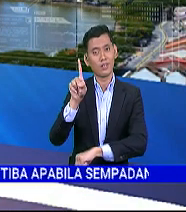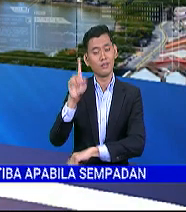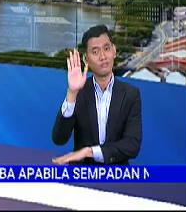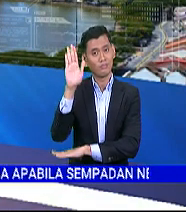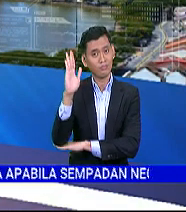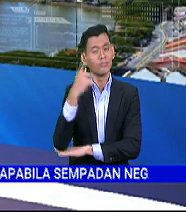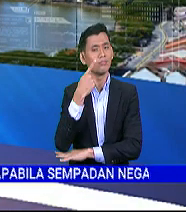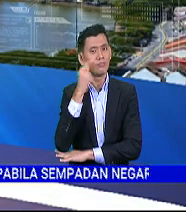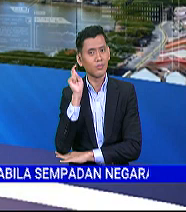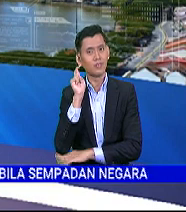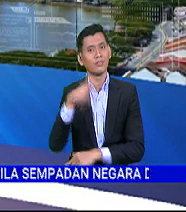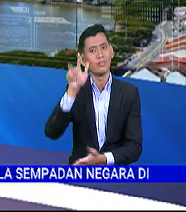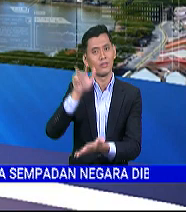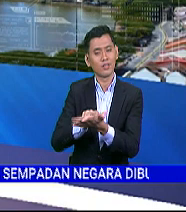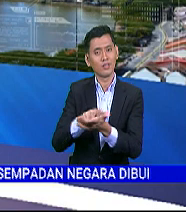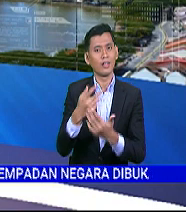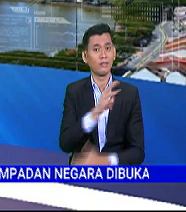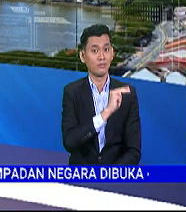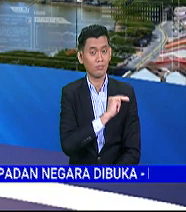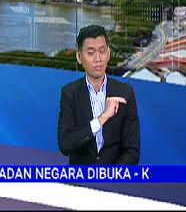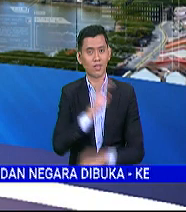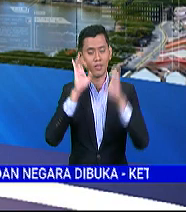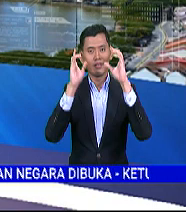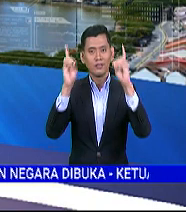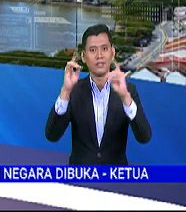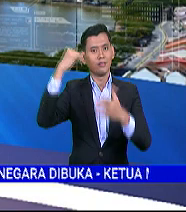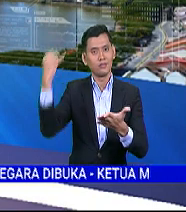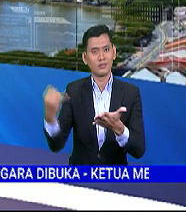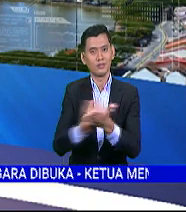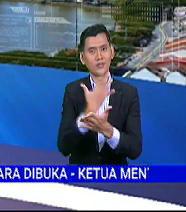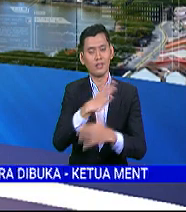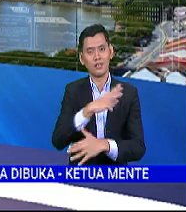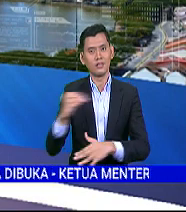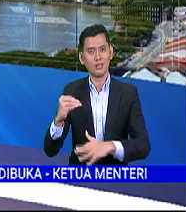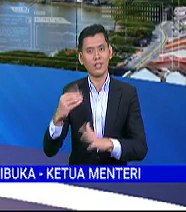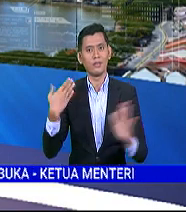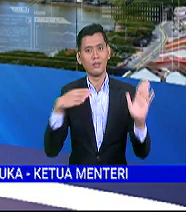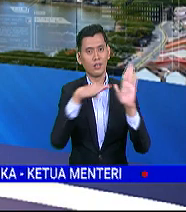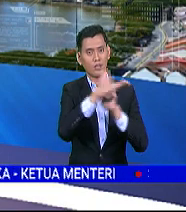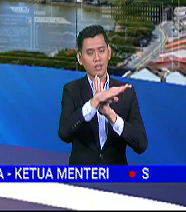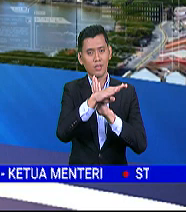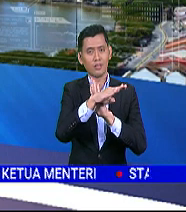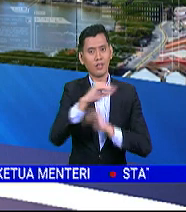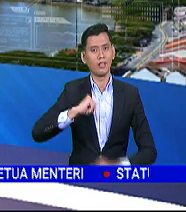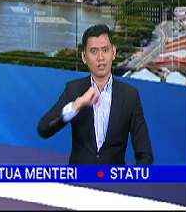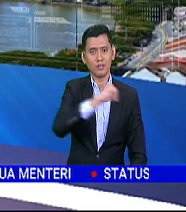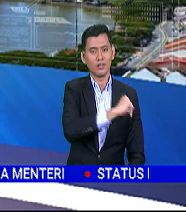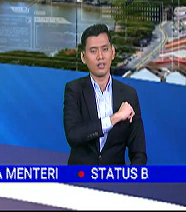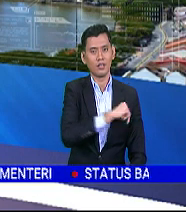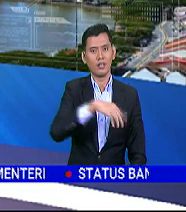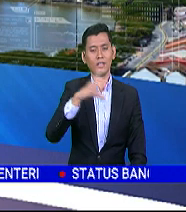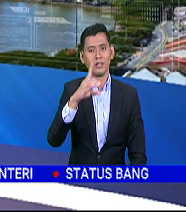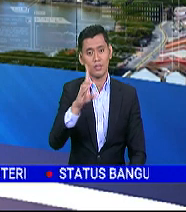tadi. Mengesahkan perkara ini, Menteri Muda Pendidikan, Inovasi dan Pembangunan Bakat yang juga ahli Dewan Undangan Negeri Dun